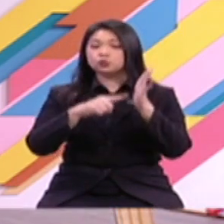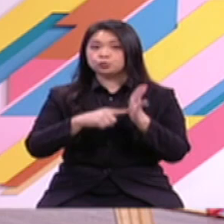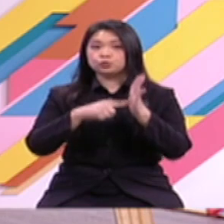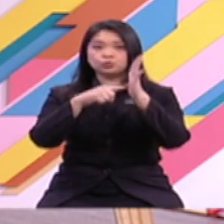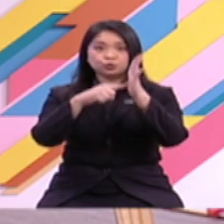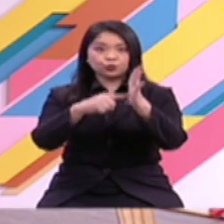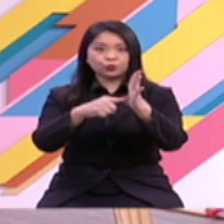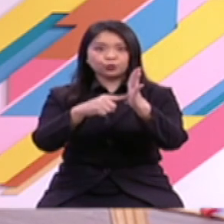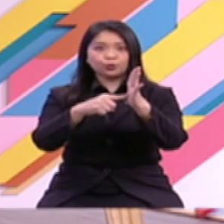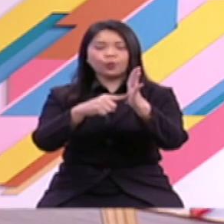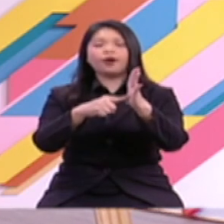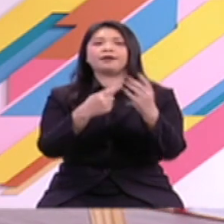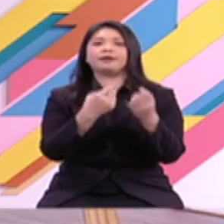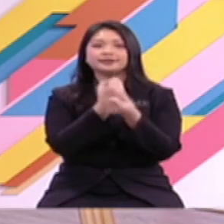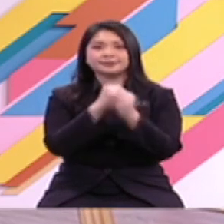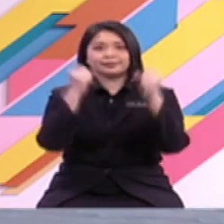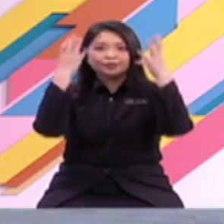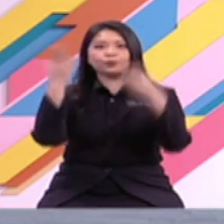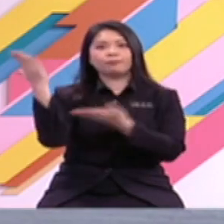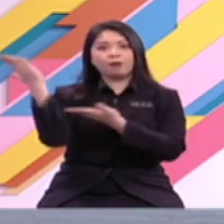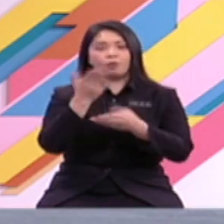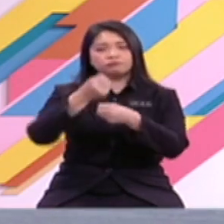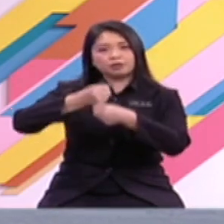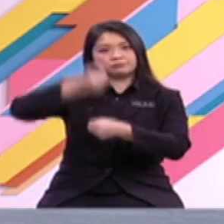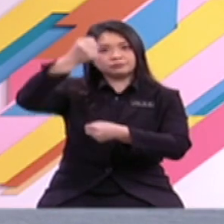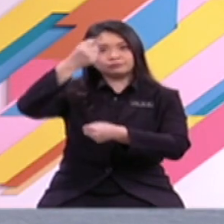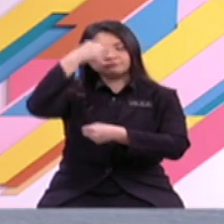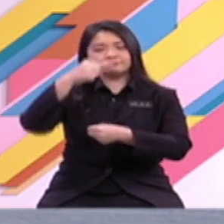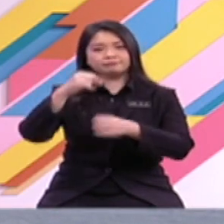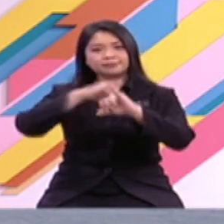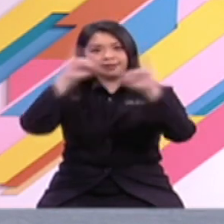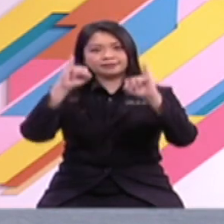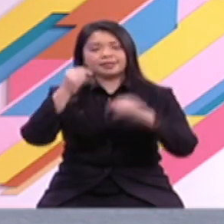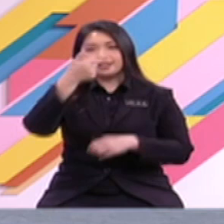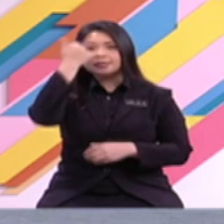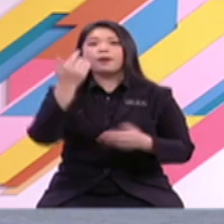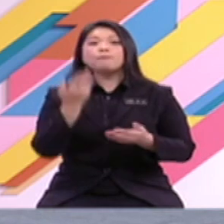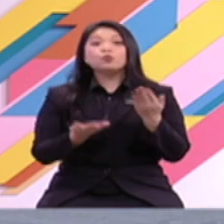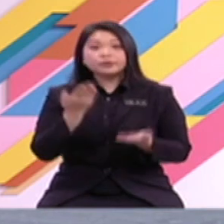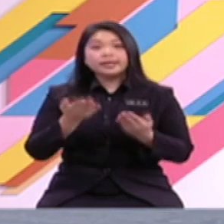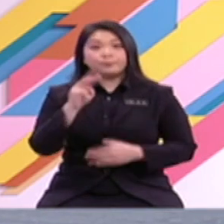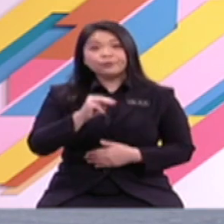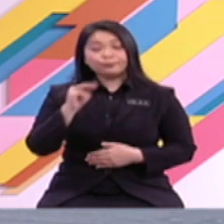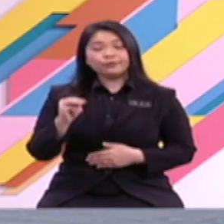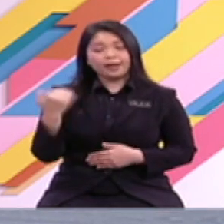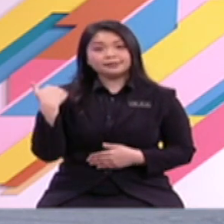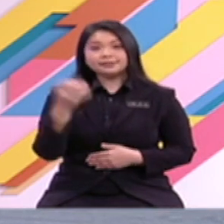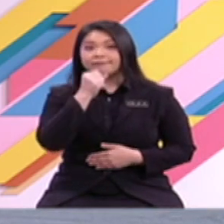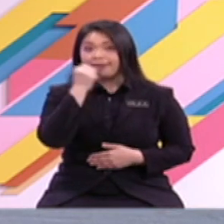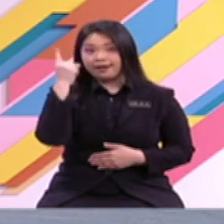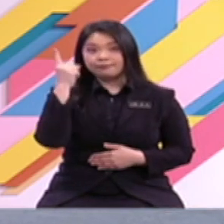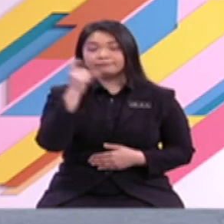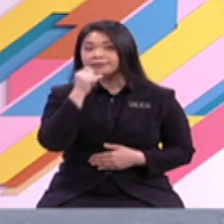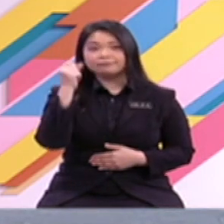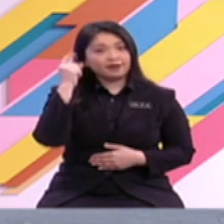Hai aquachek Google mayui Oke Cup Mungkin aja buruk yang tak faham masih kembang terkembang kita akan buka payung